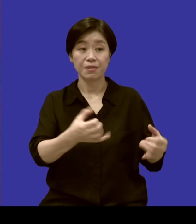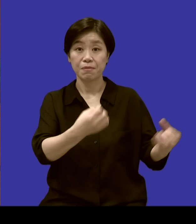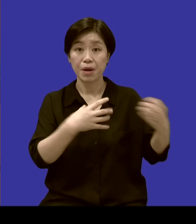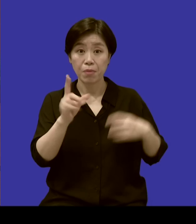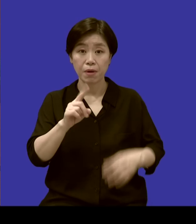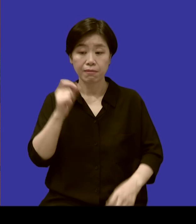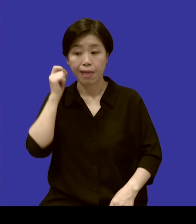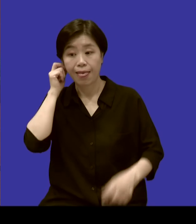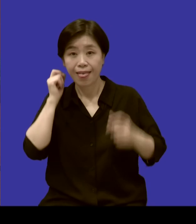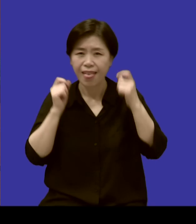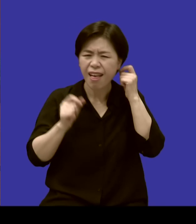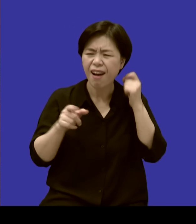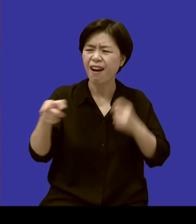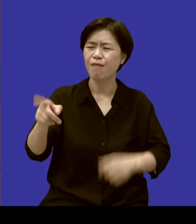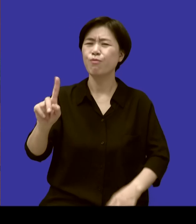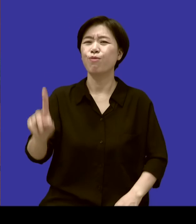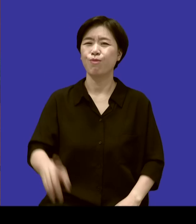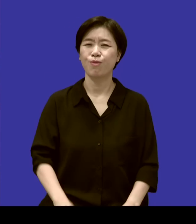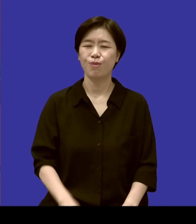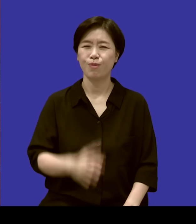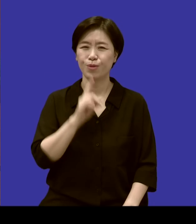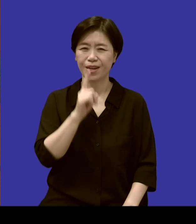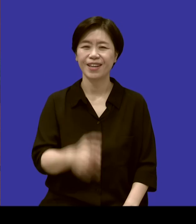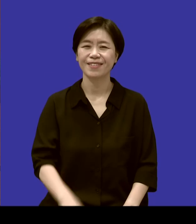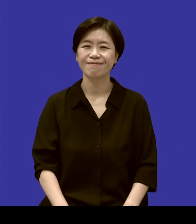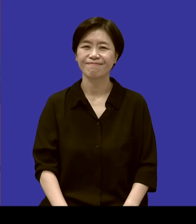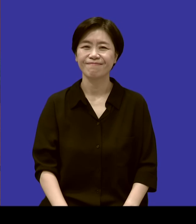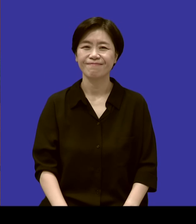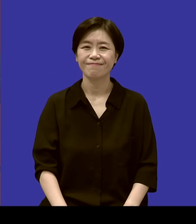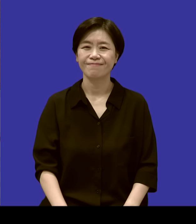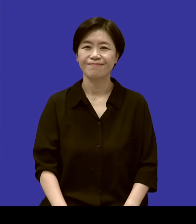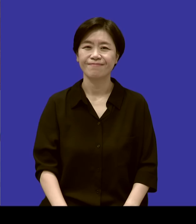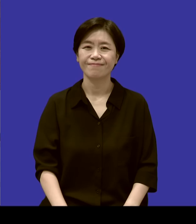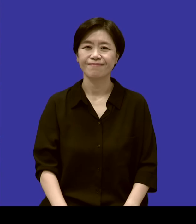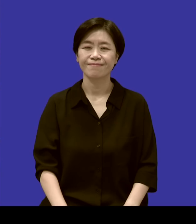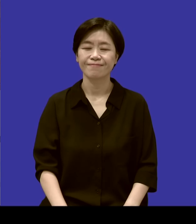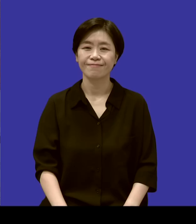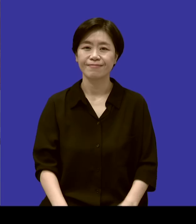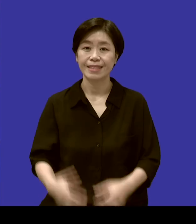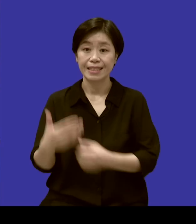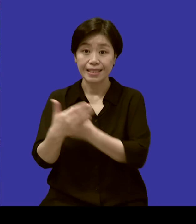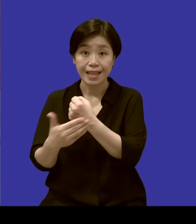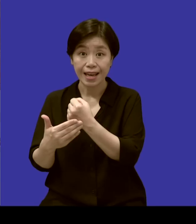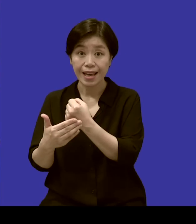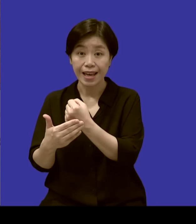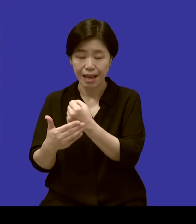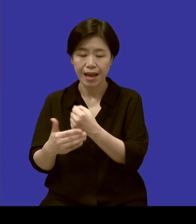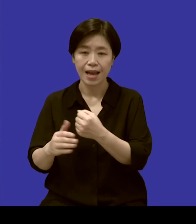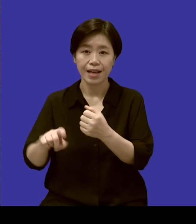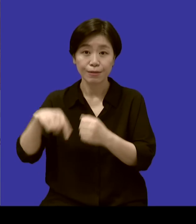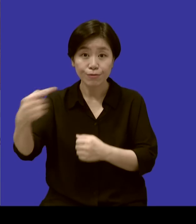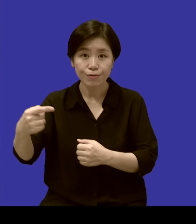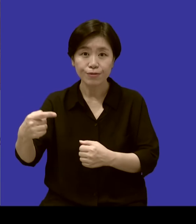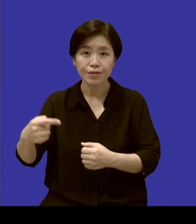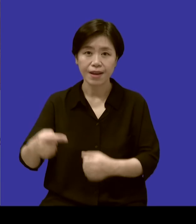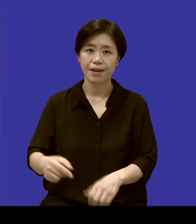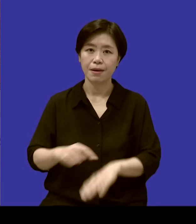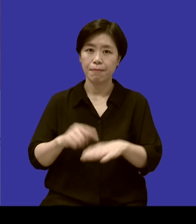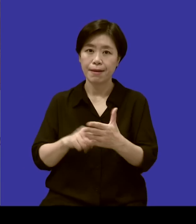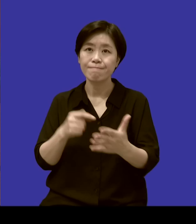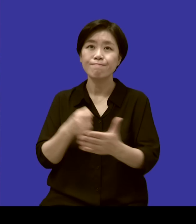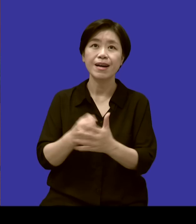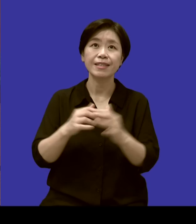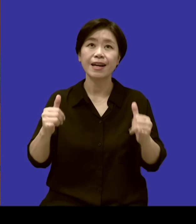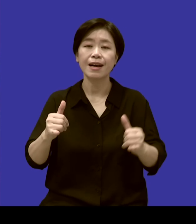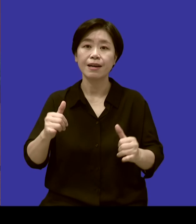그런 분들이 원래 저 은혜 빚도 너무 많이 받지 지고 마. 좀 사건을 많이 자제해. 일으키시고. 막 이러는 거에서 은혜 받으면 뭐 결신할 사람 그럼 벌떡벌떡 좀 일어나는